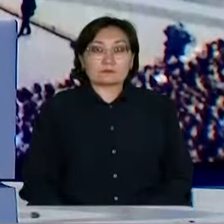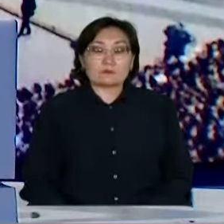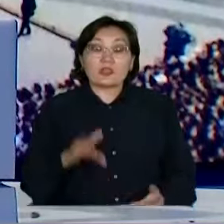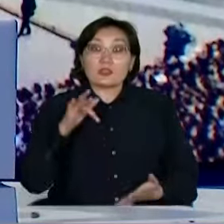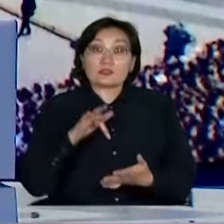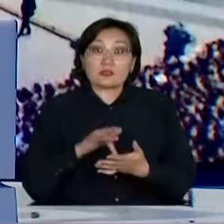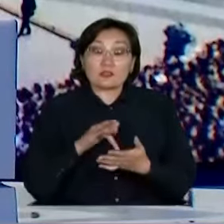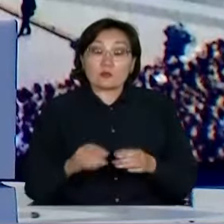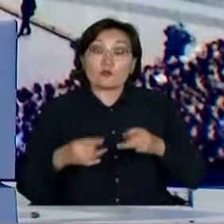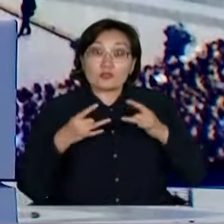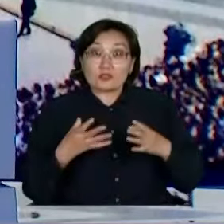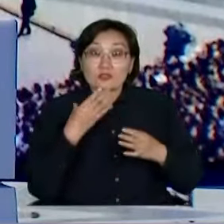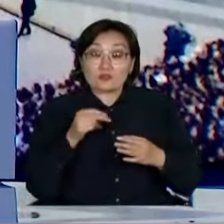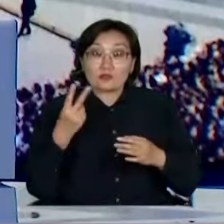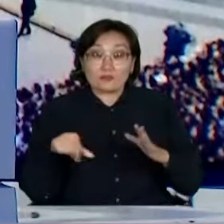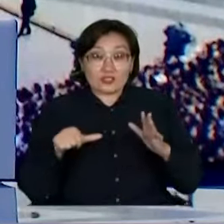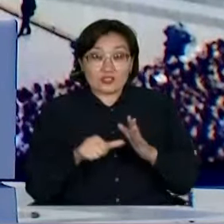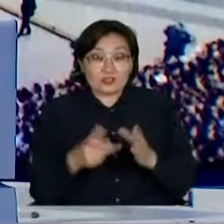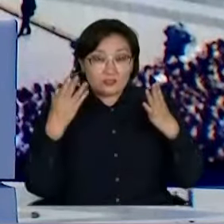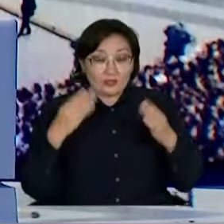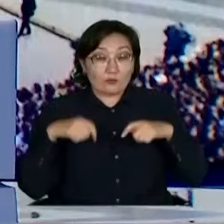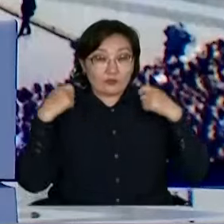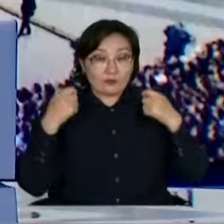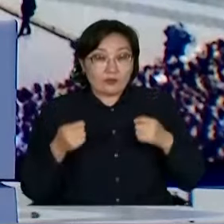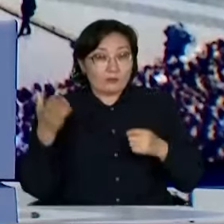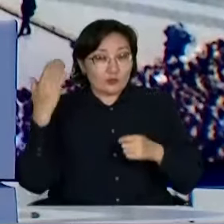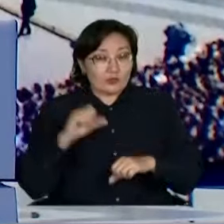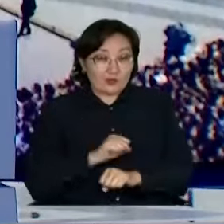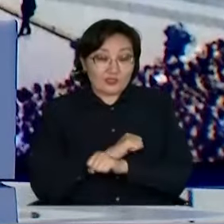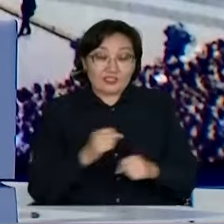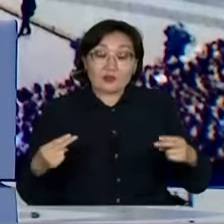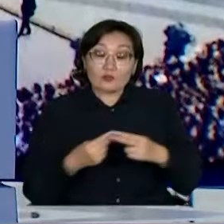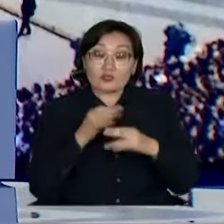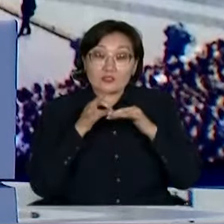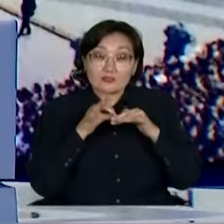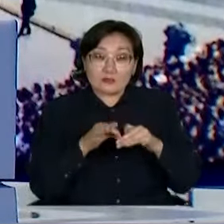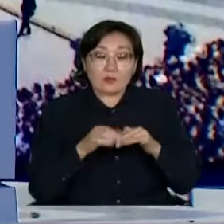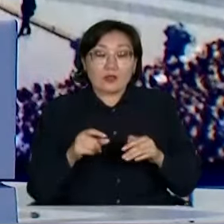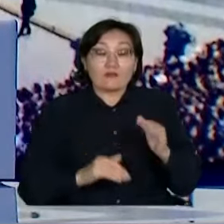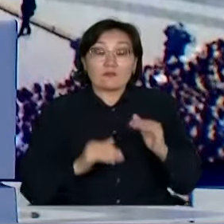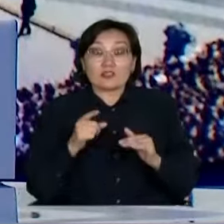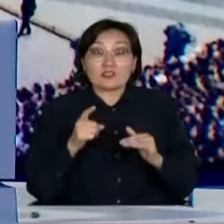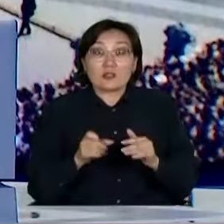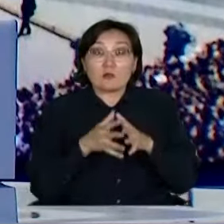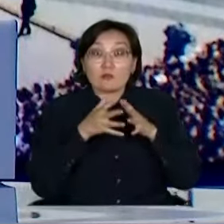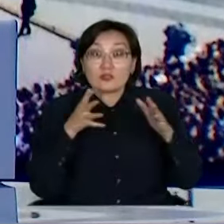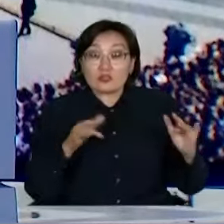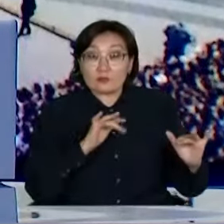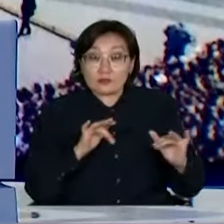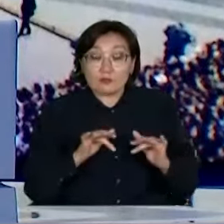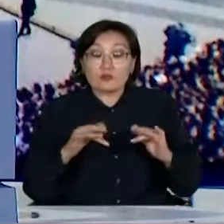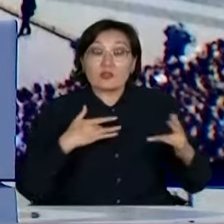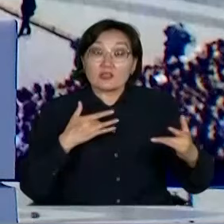Столица отпраздновала свой 26-й день рождения в минувшие выходные. В Астане прошли свыше 100 масштабных мероприятий.